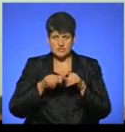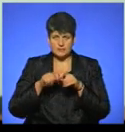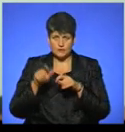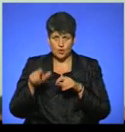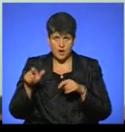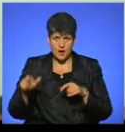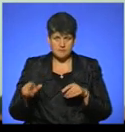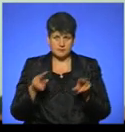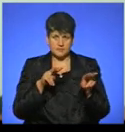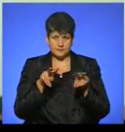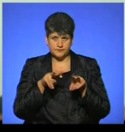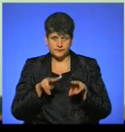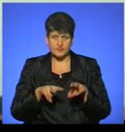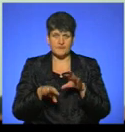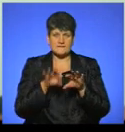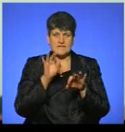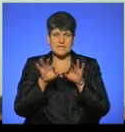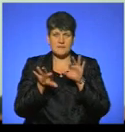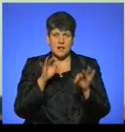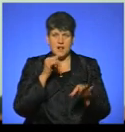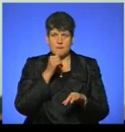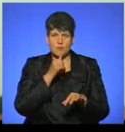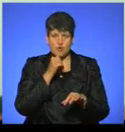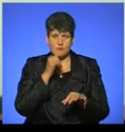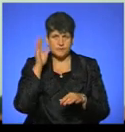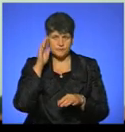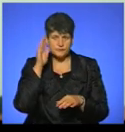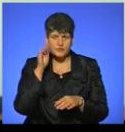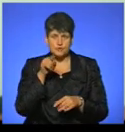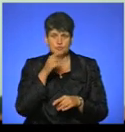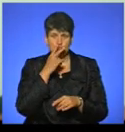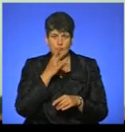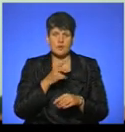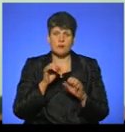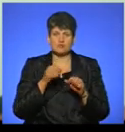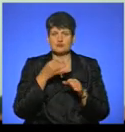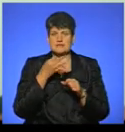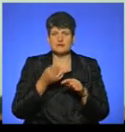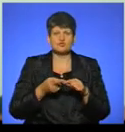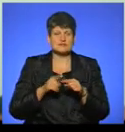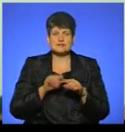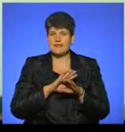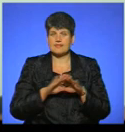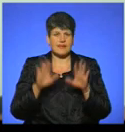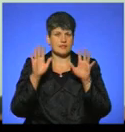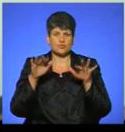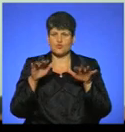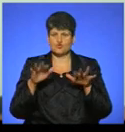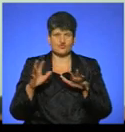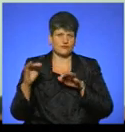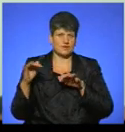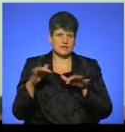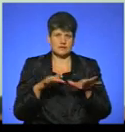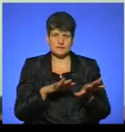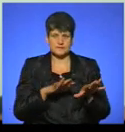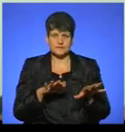територію, відібрали проби поверхневих вод. З того, що побачили, можу сказати, що це не пішло від дощових сток і від дощових вод, то,